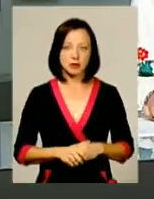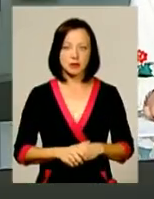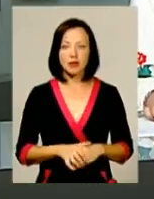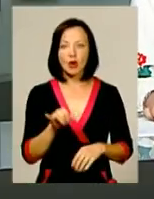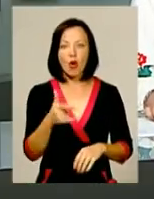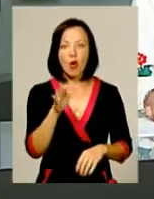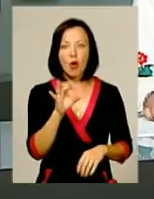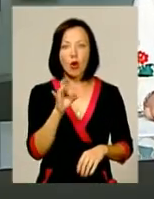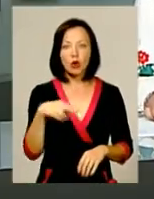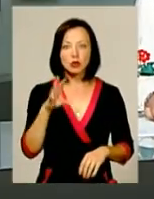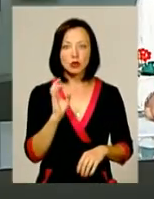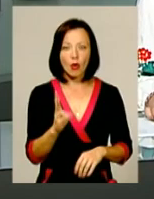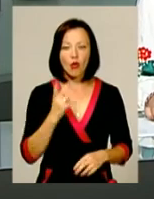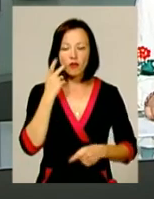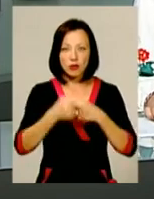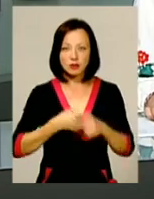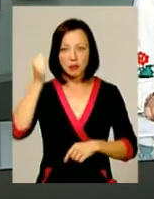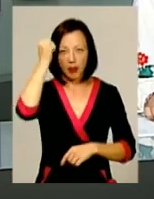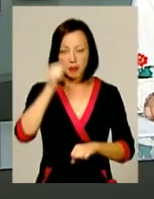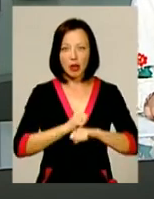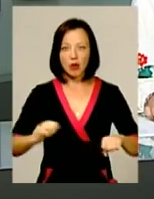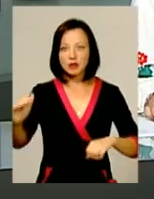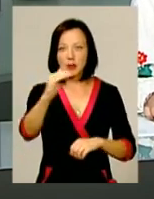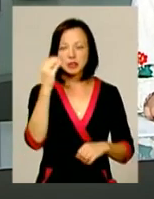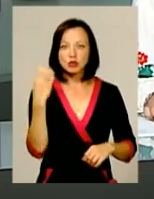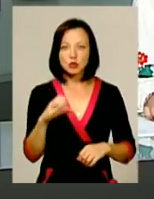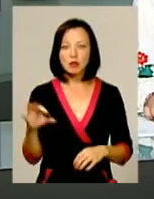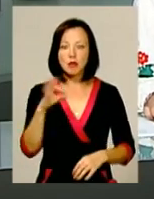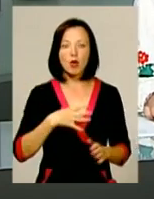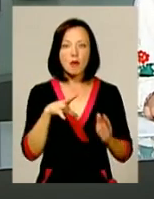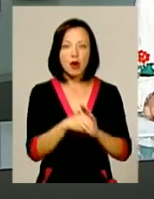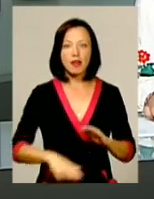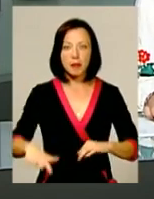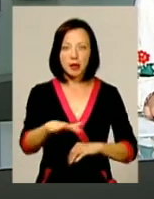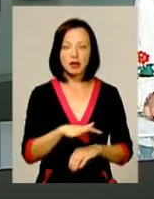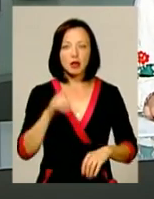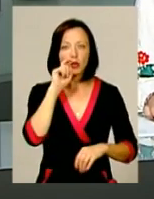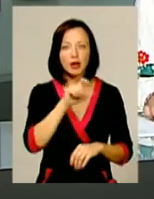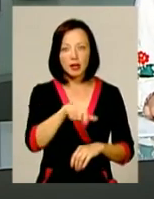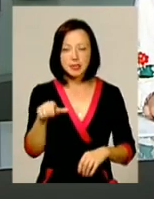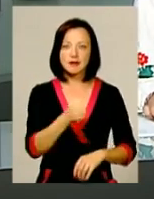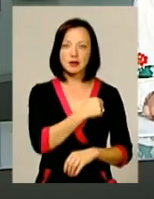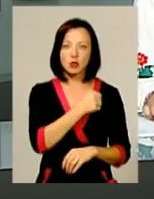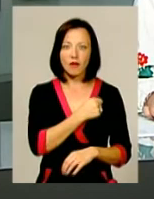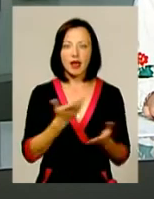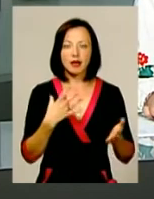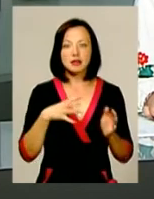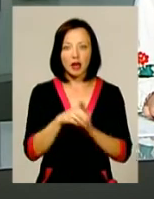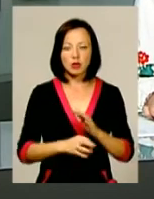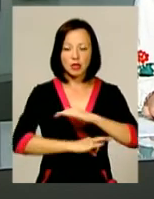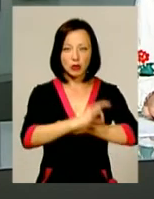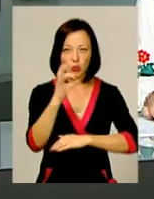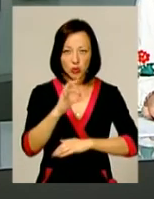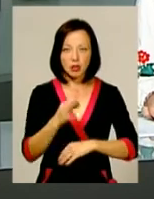У городку увіковічили пам'ять героїв Небесної Сотні. Про полеглих на Майдані українців та військових, які загинули на